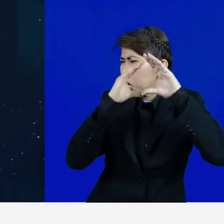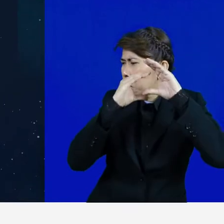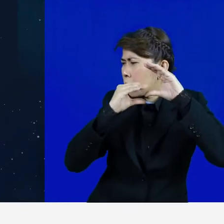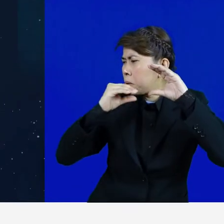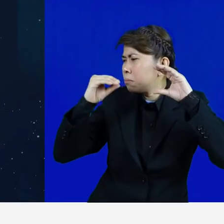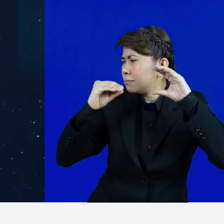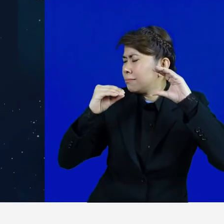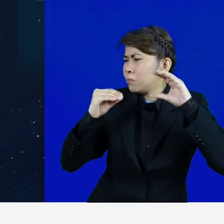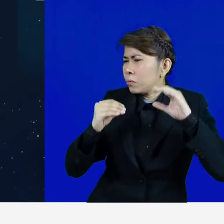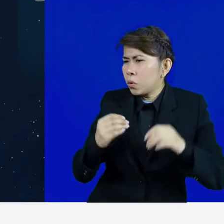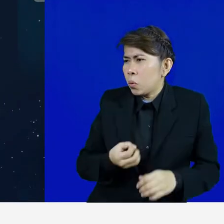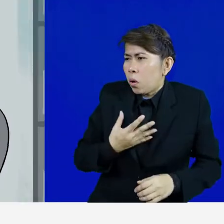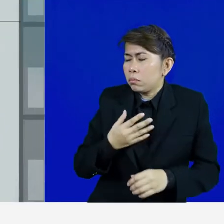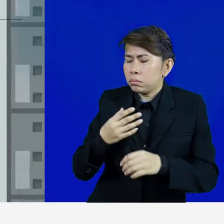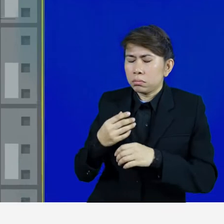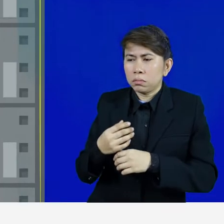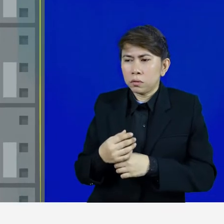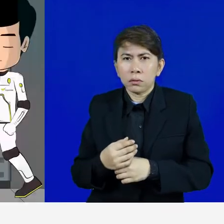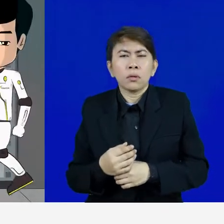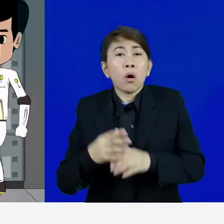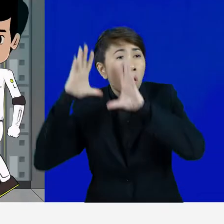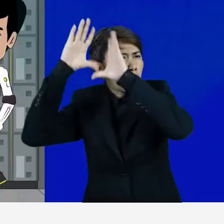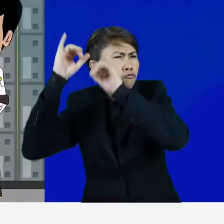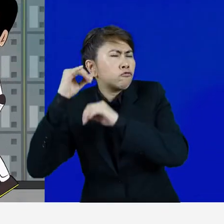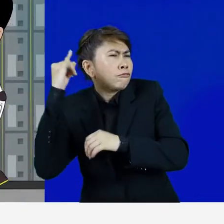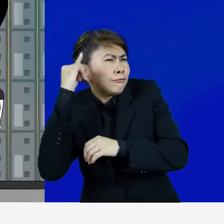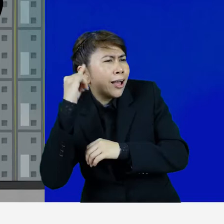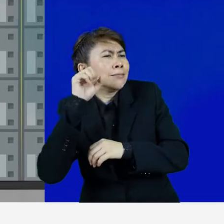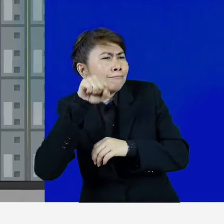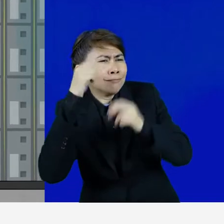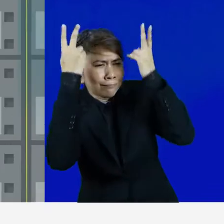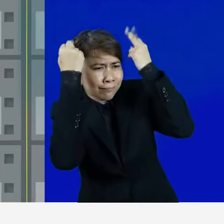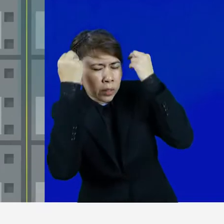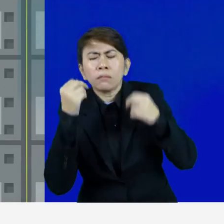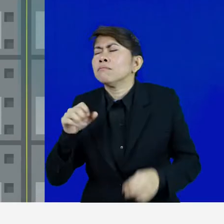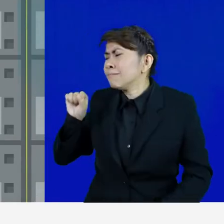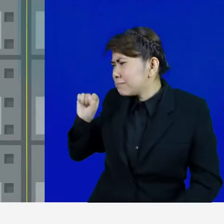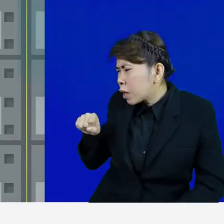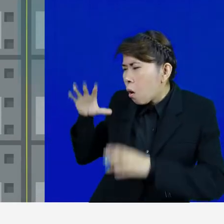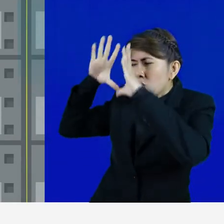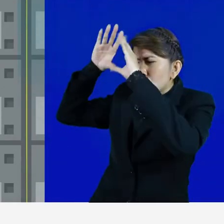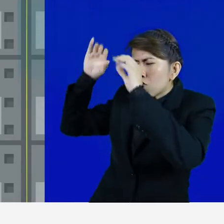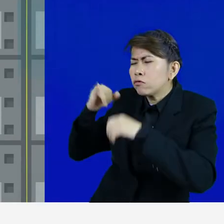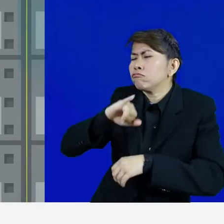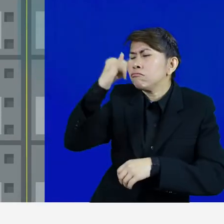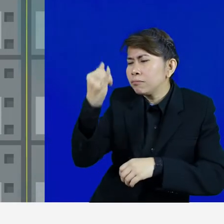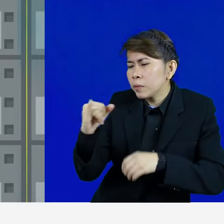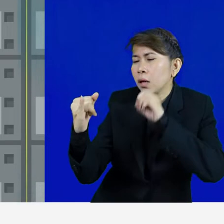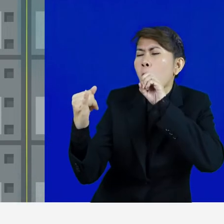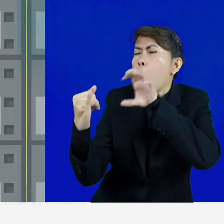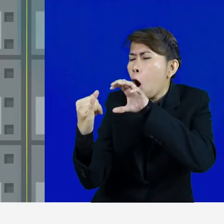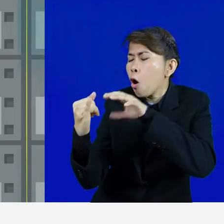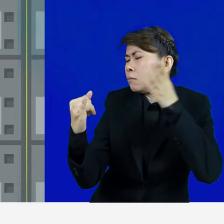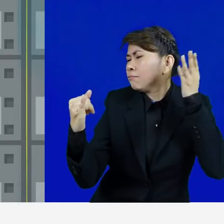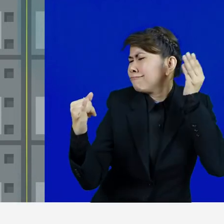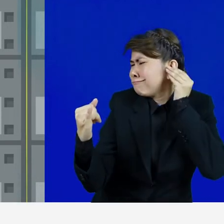พี่ไทยคมเหรอ ฝันร้ายหรอและบิดมูน ฮะฝันว่าอยู่ในอวกาศตะโกนเ